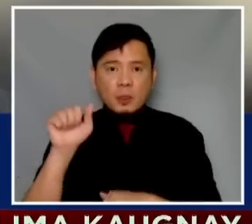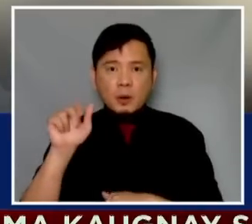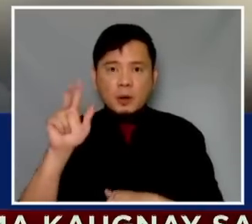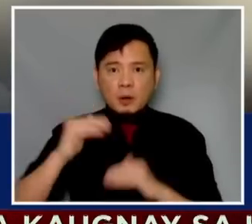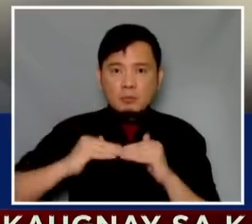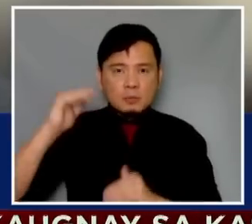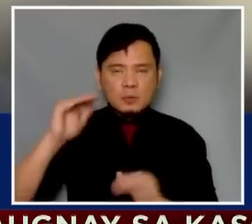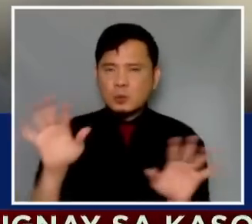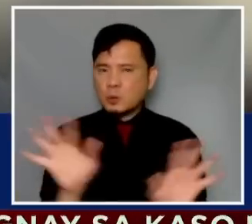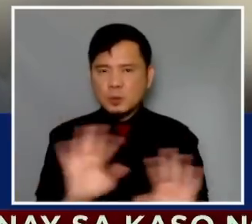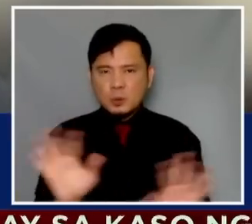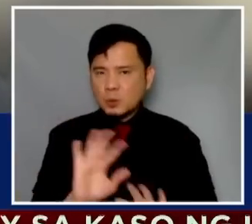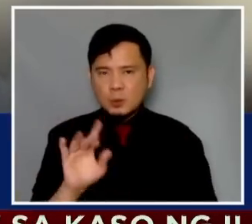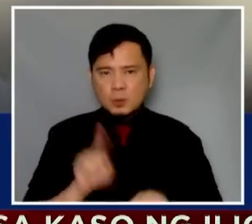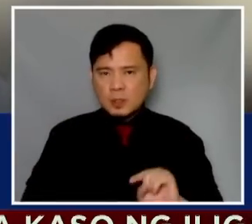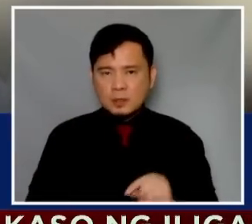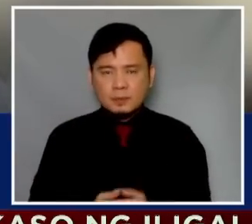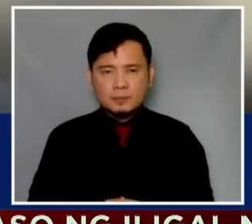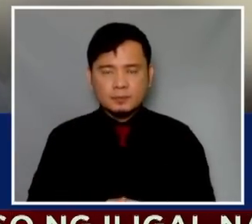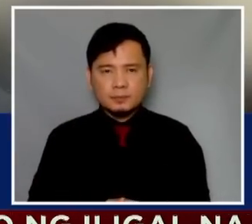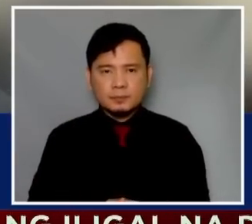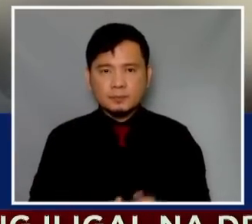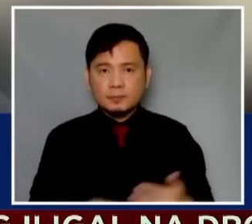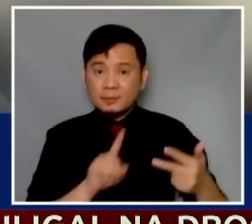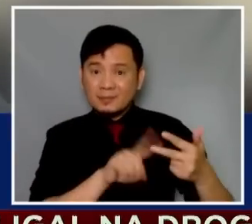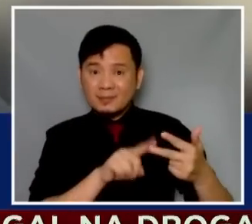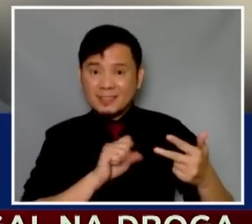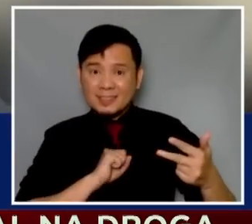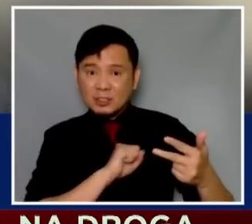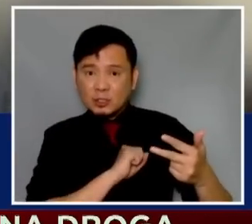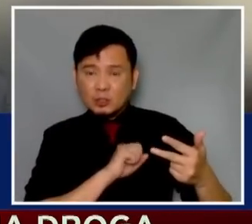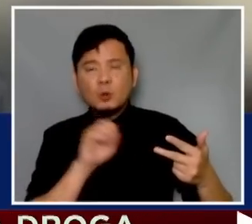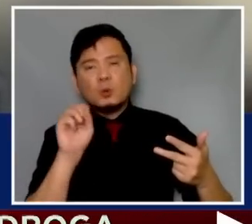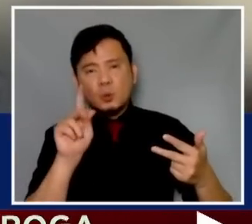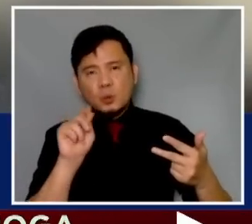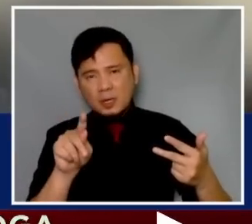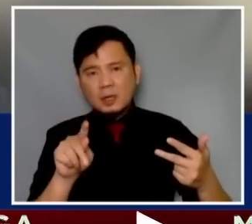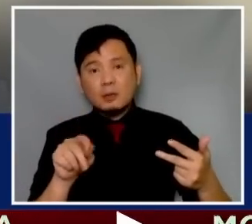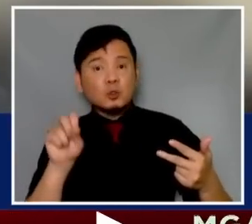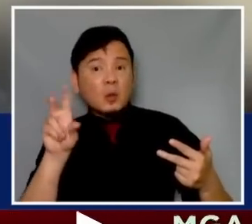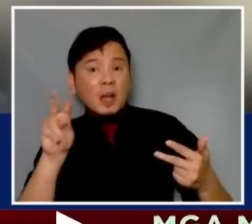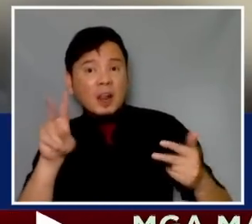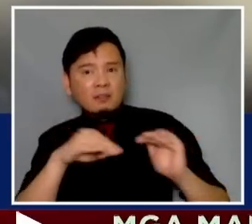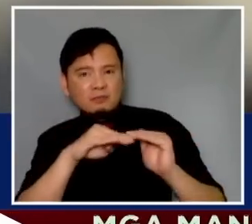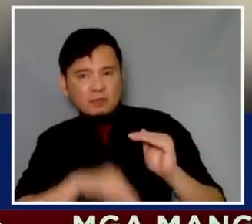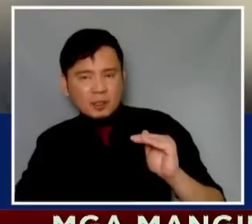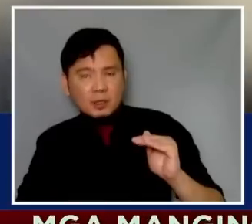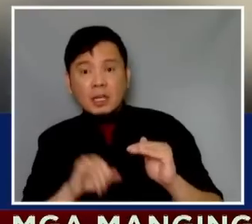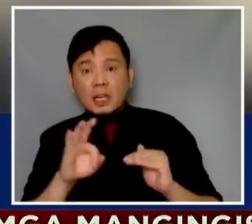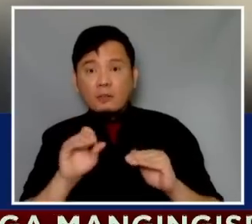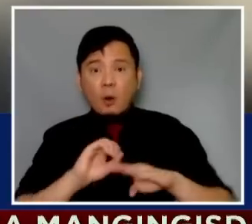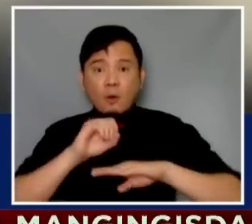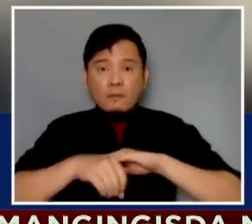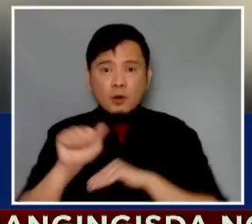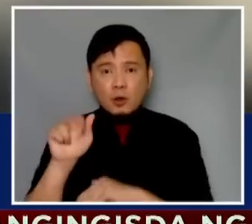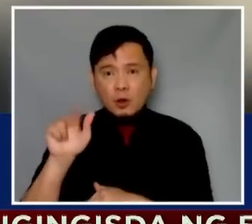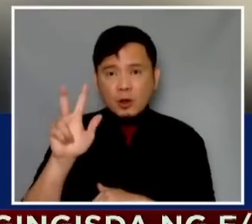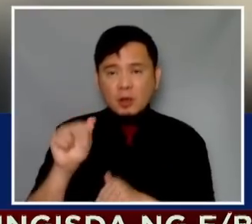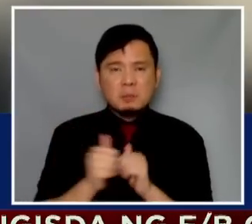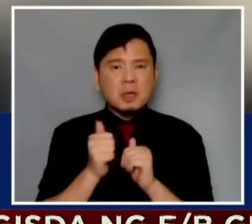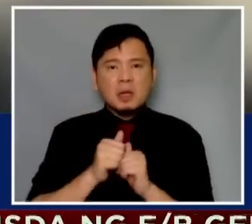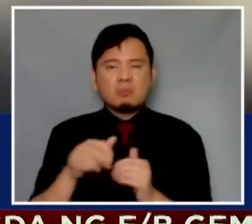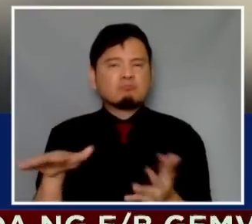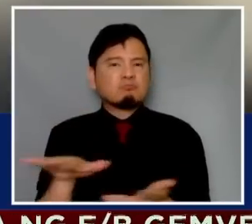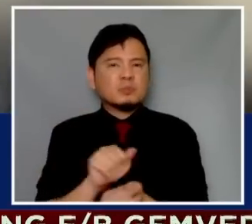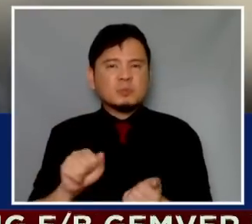type na iboto lahat yun, okay lang po, nakulang, pero wag naman sosobra sa 12 dahil mababaliwala ang boto nyo sa posisyon na yun